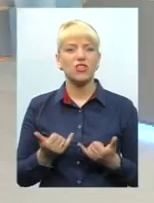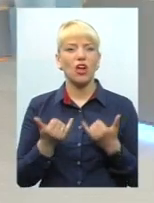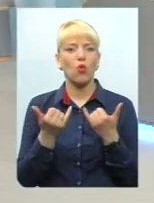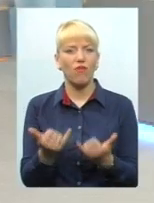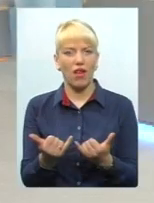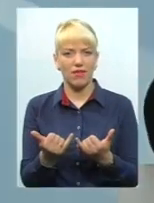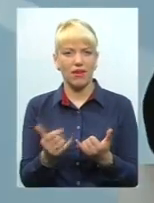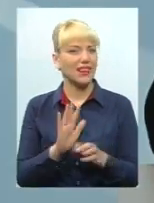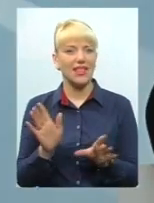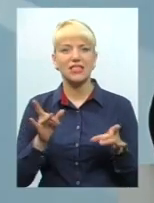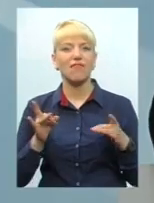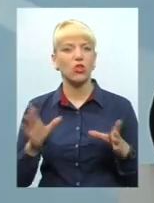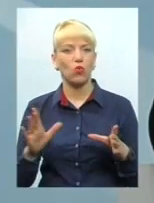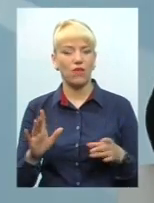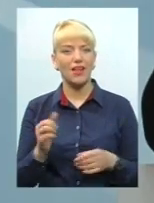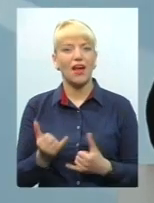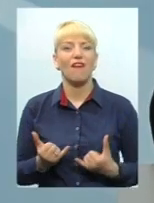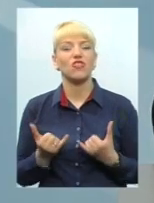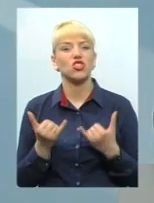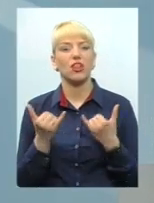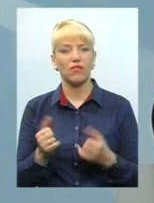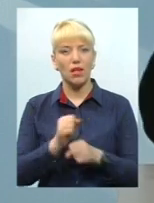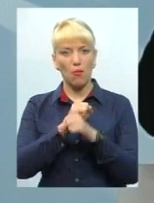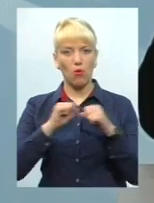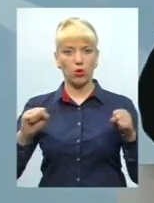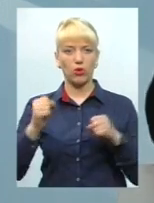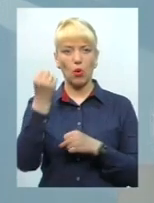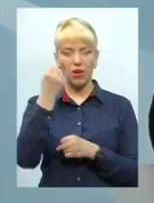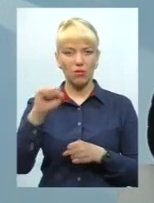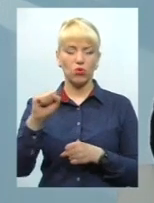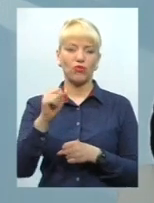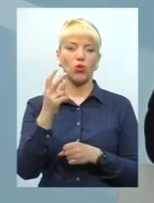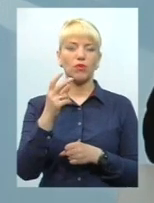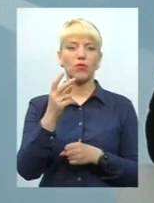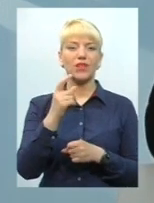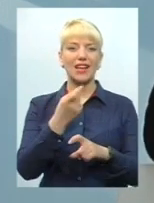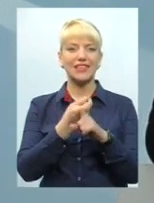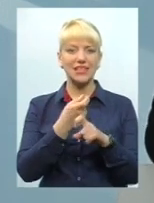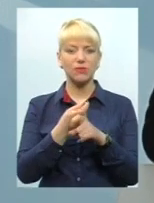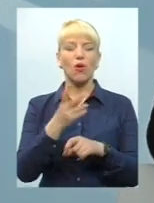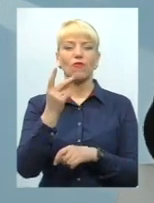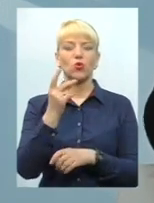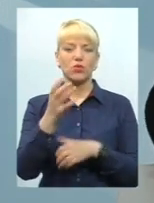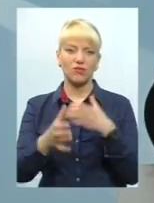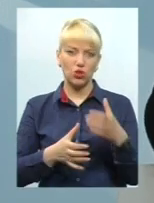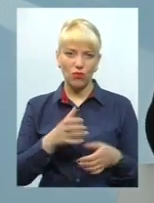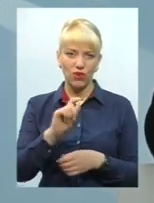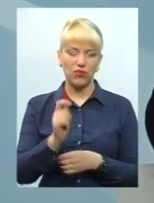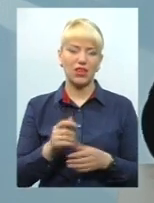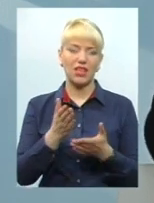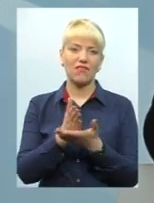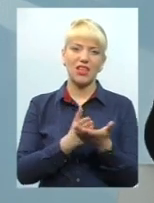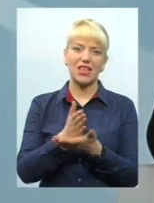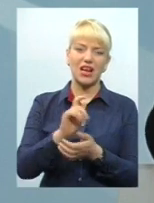плясками і так далі, а гідне вшанування подвигу переможців нацизму в Другій світовій війні, ветеранів війни, учасників